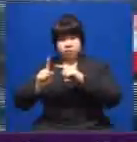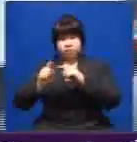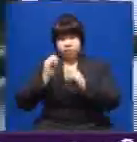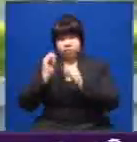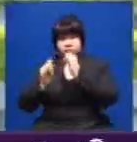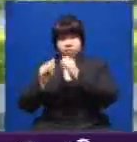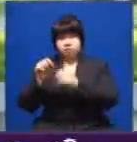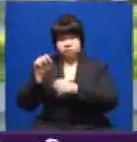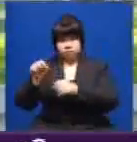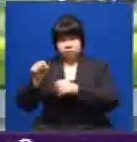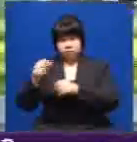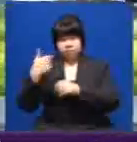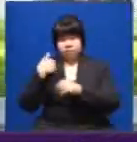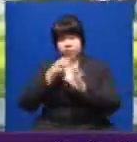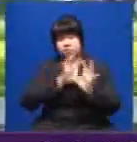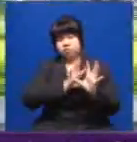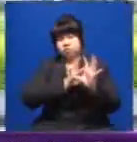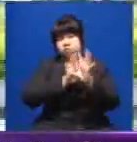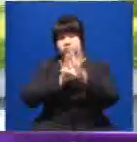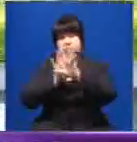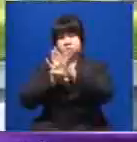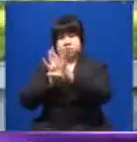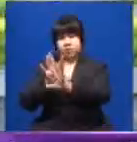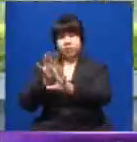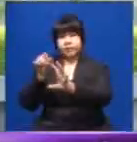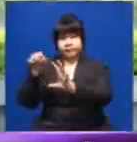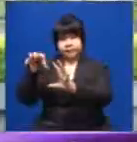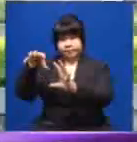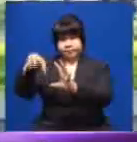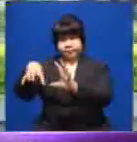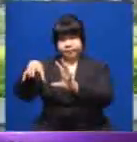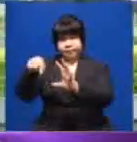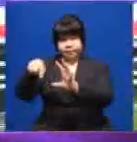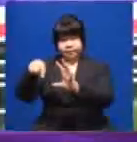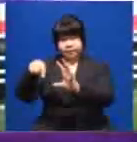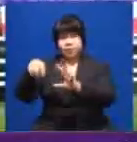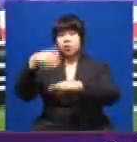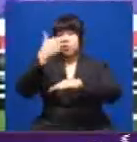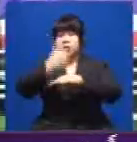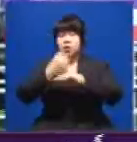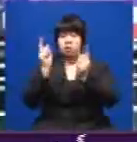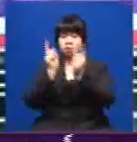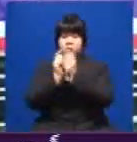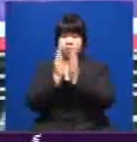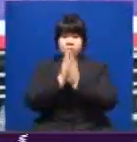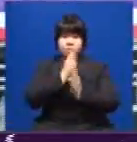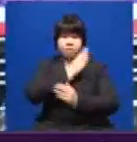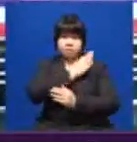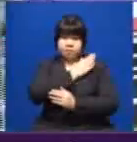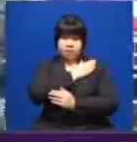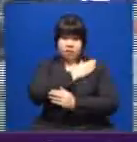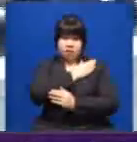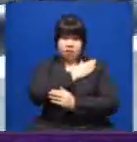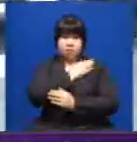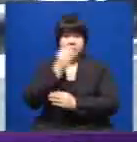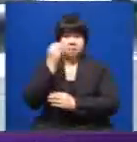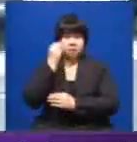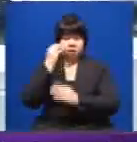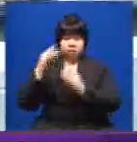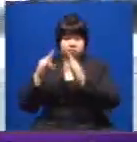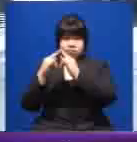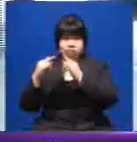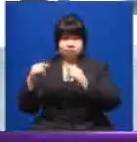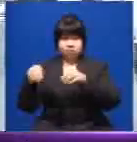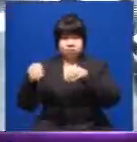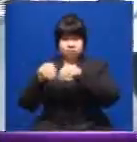ปุณกันนำมวลชนเดินทางไปยังศูนย์ราชการนายสุเทพพร้อมกันนำเข้าพบพระพุทธอิสระที่บ้านเรือนไทยใกล้กับ